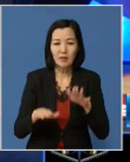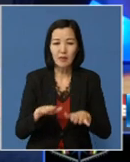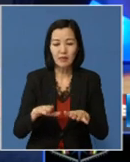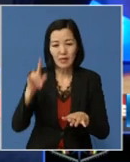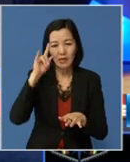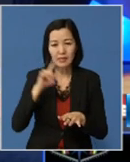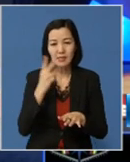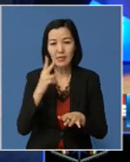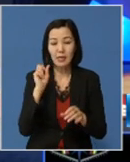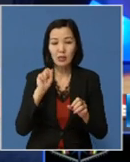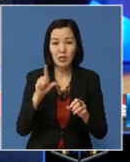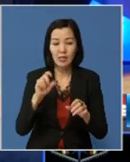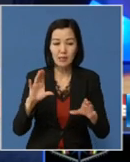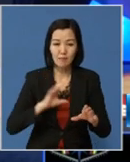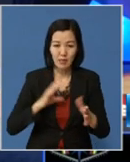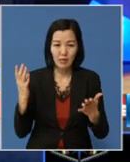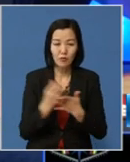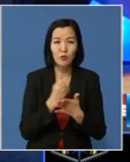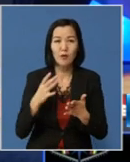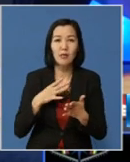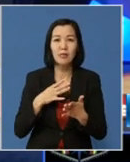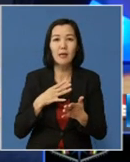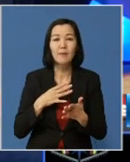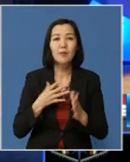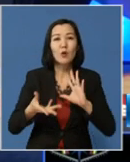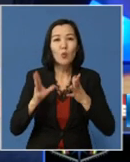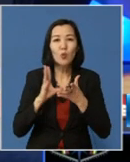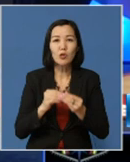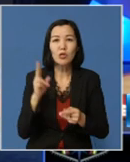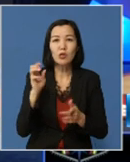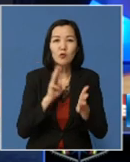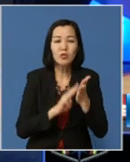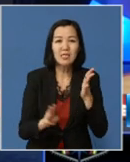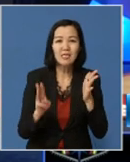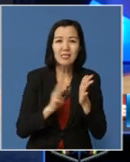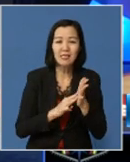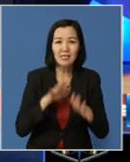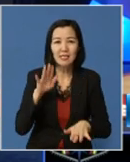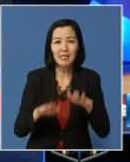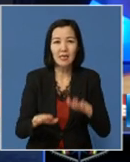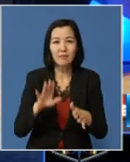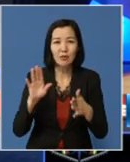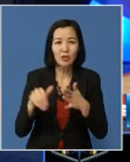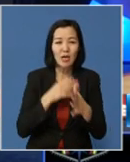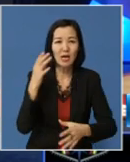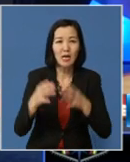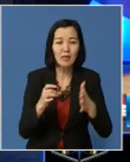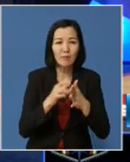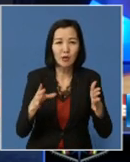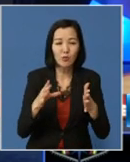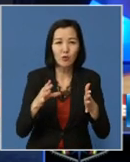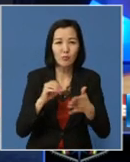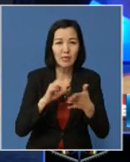қоржынына 2-ші алтын медальмен толықтырды. Ол қорытынды есепте 288 келін көтеріп, жаңа әлем рекордын тіркеді.